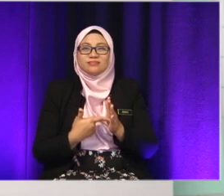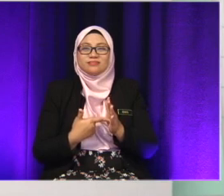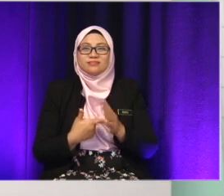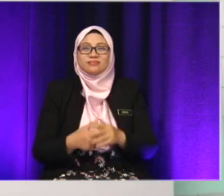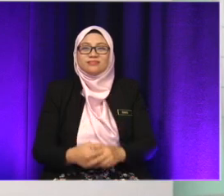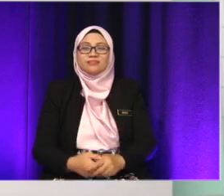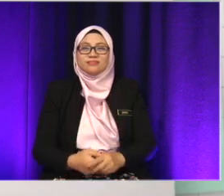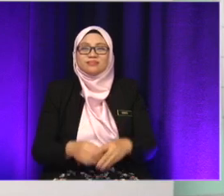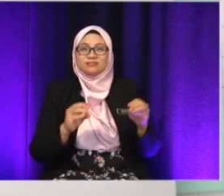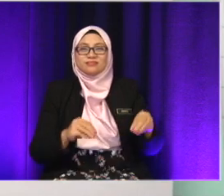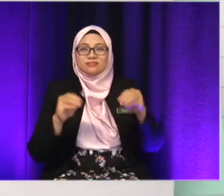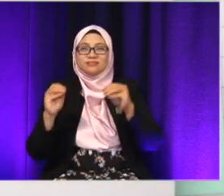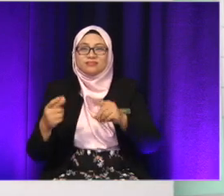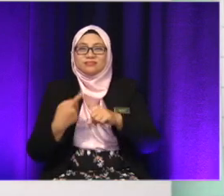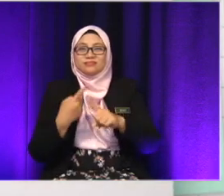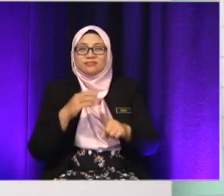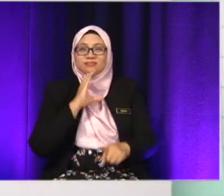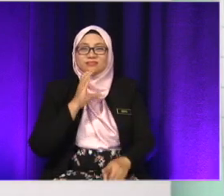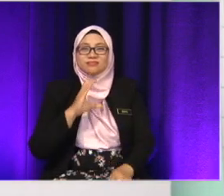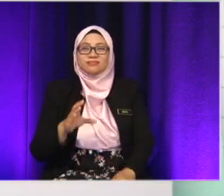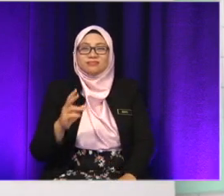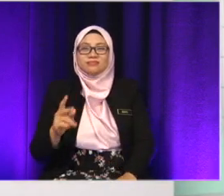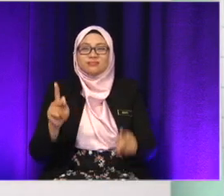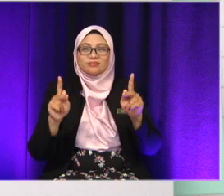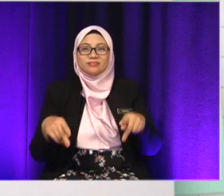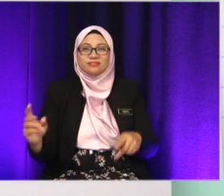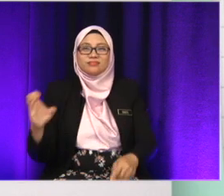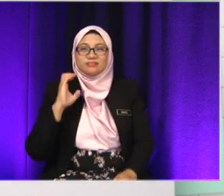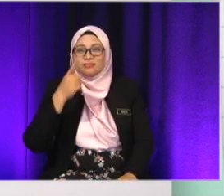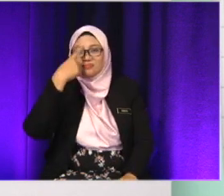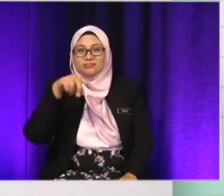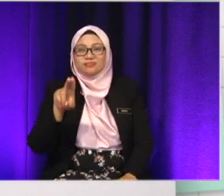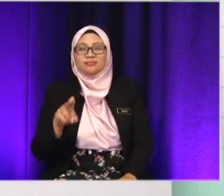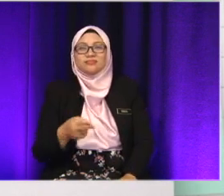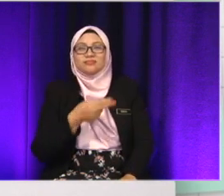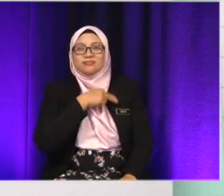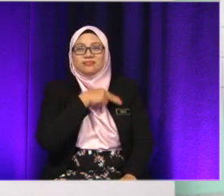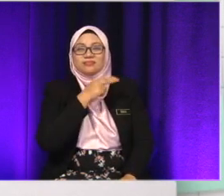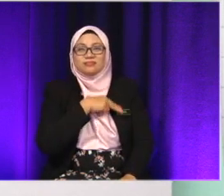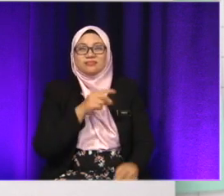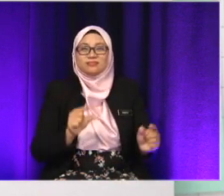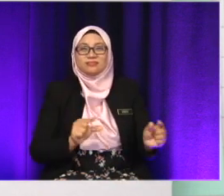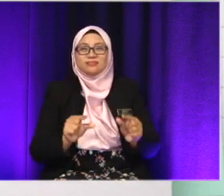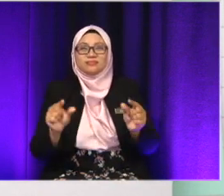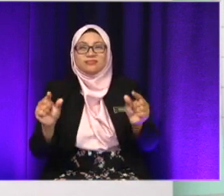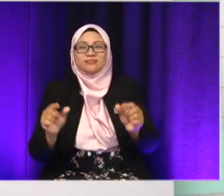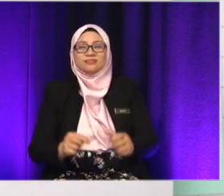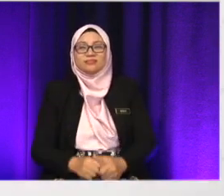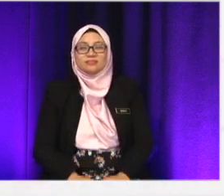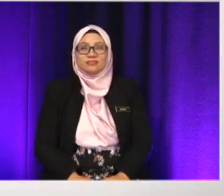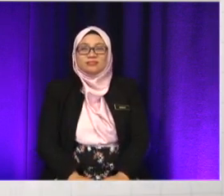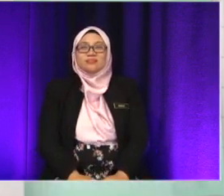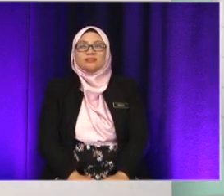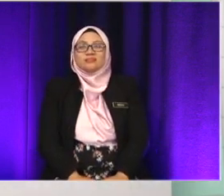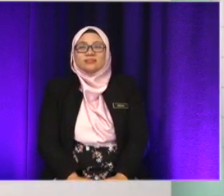Okay, memindahkan daripada cecair kepada kuasa elektrik untuk menghasilkan gerakan. Okey, gerakan. Okey, tak apa, kita tengok ini insya-Allah apa